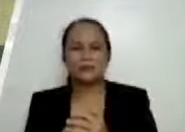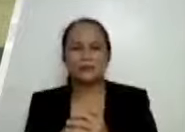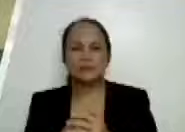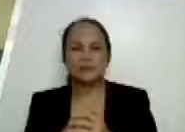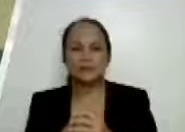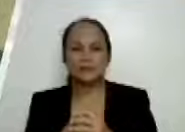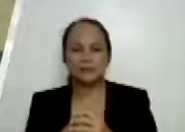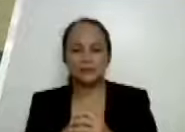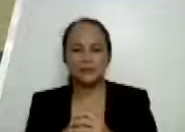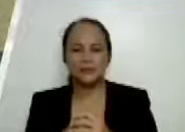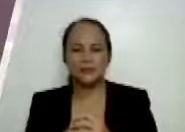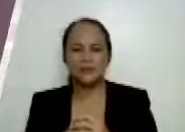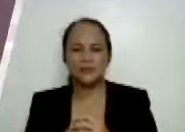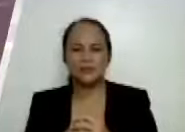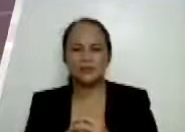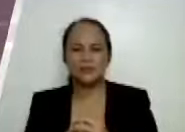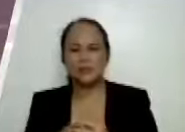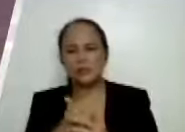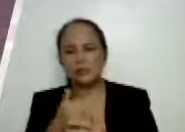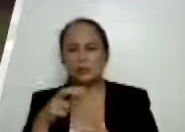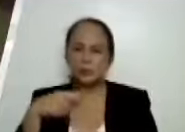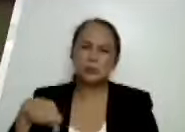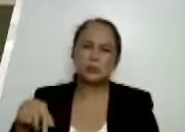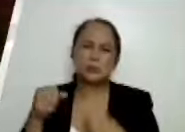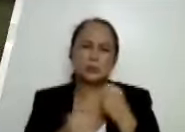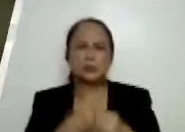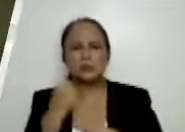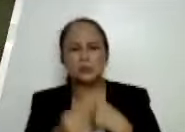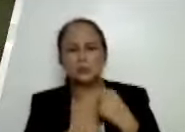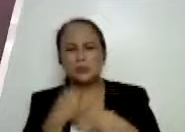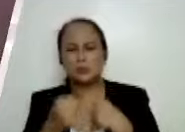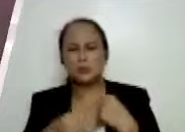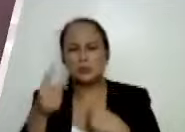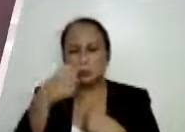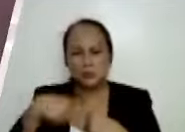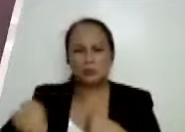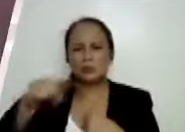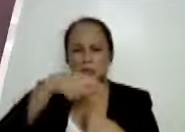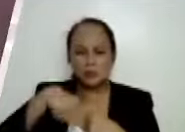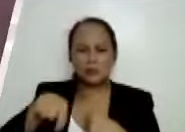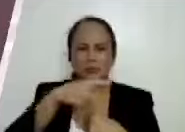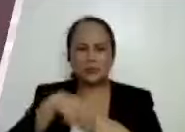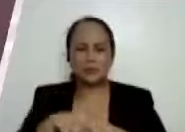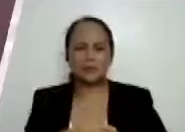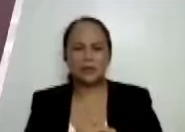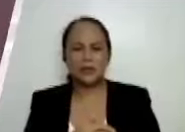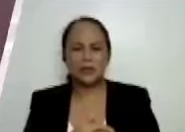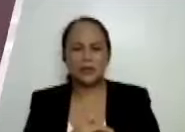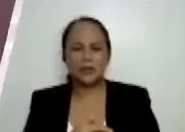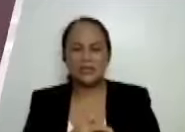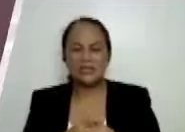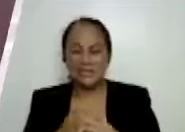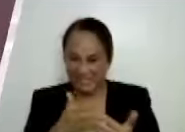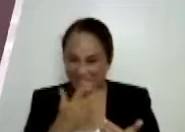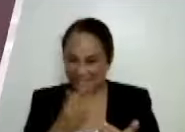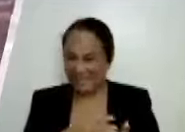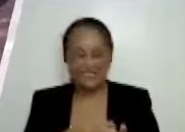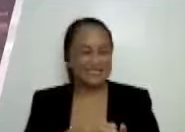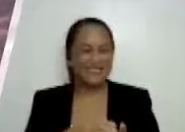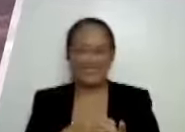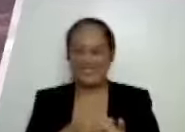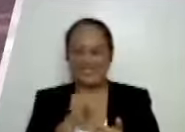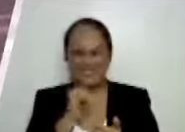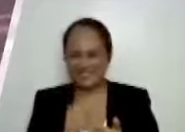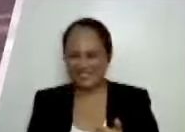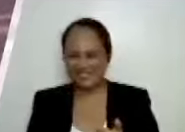at ilang ikot ng jogging sa oval. Mukha lang pong madali kapag pinanood, pero